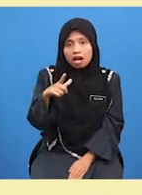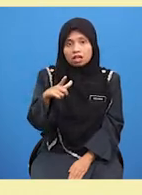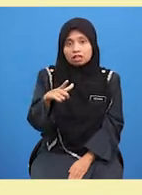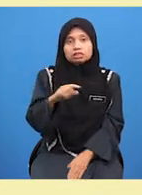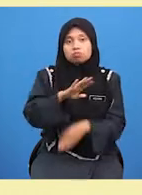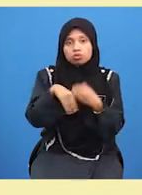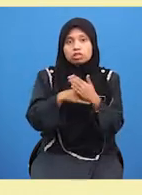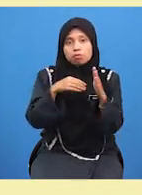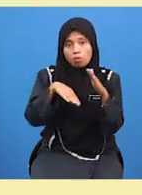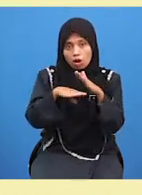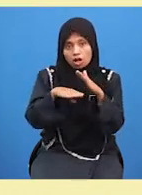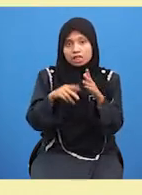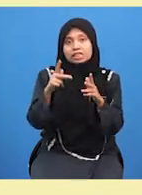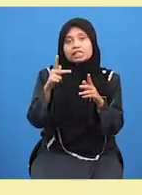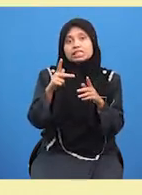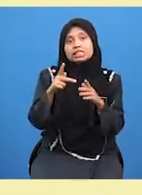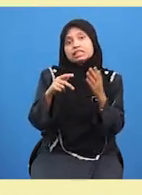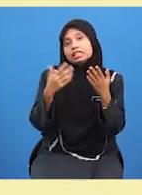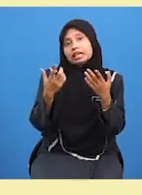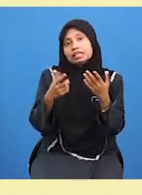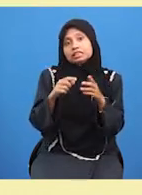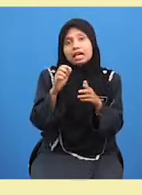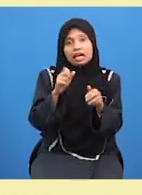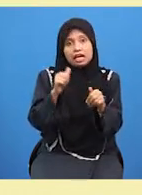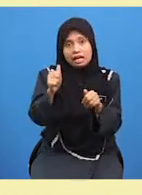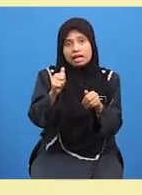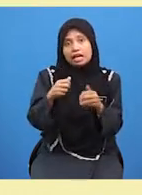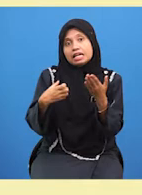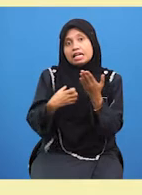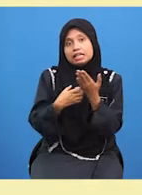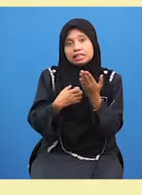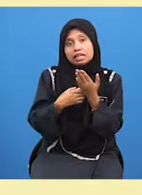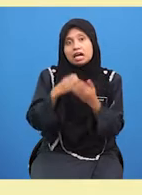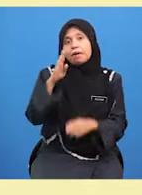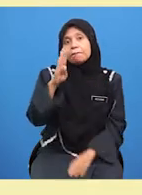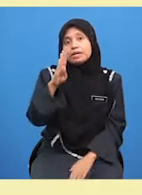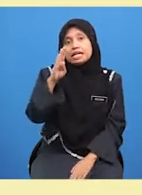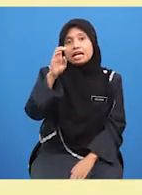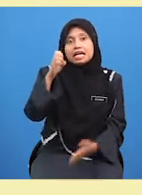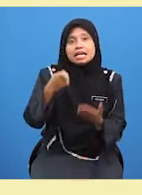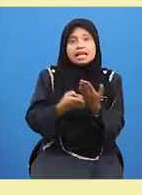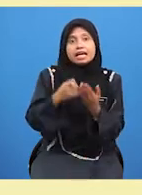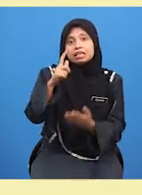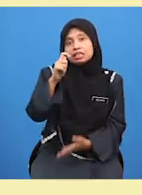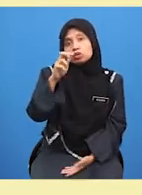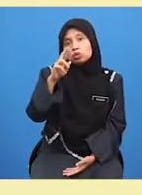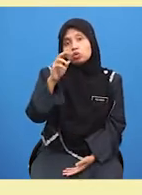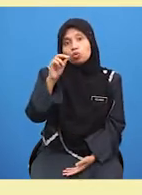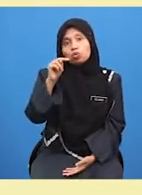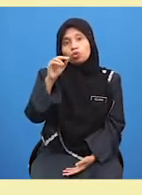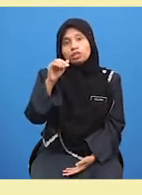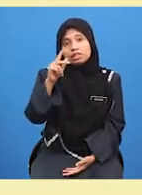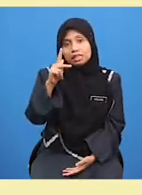kecuali A. elektrik, B. elektronik,